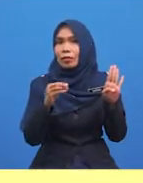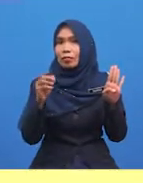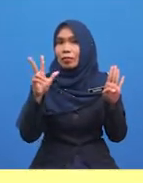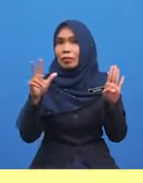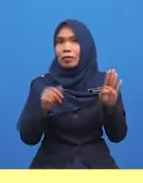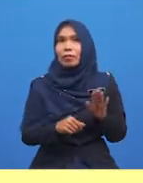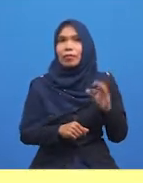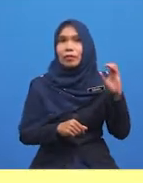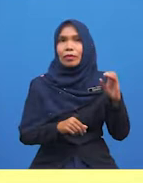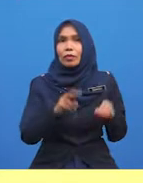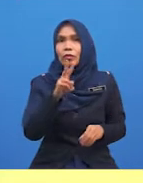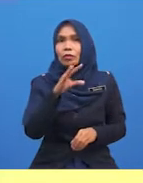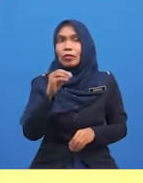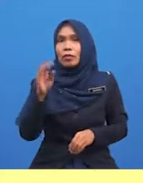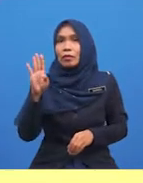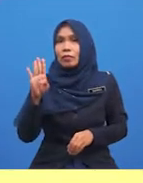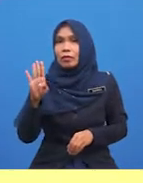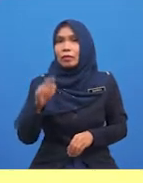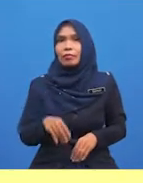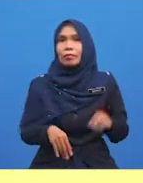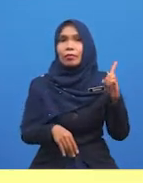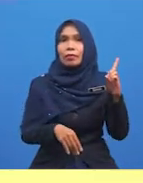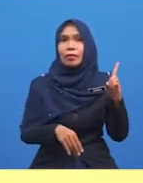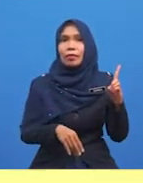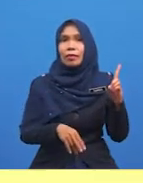dan 4, D, 3 dan 4.